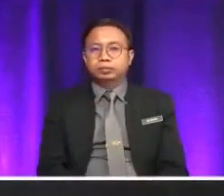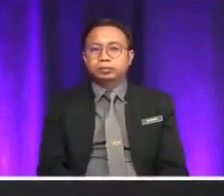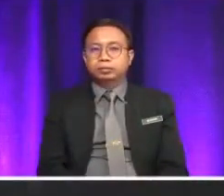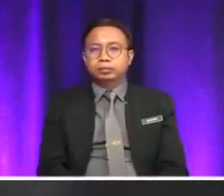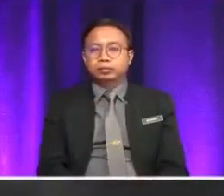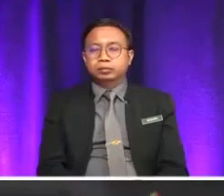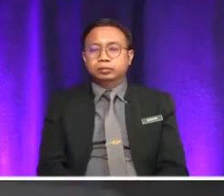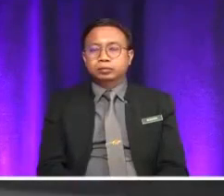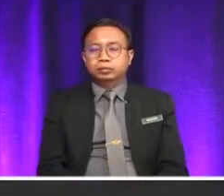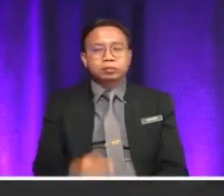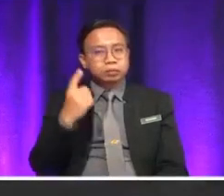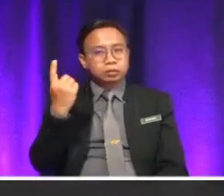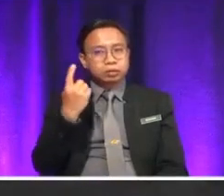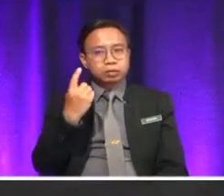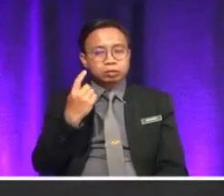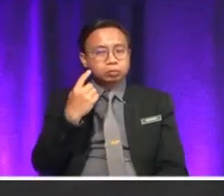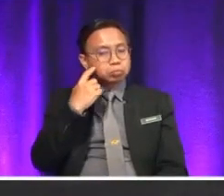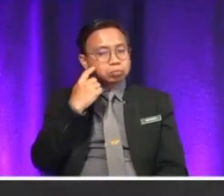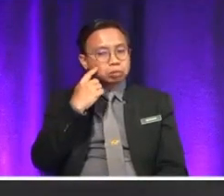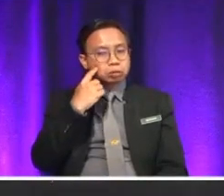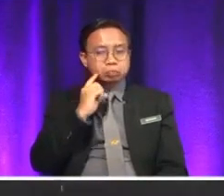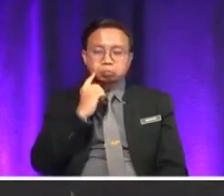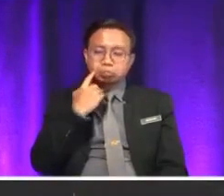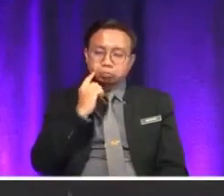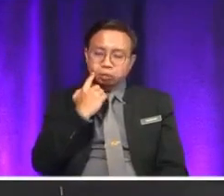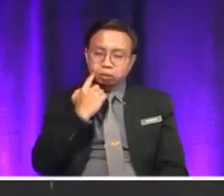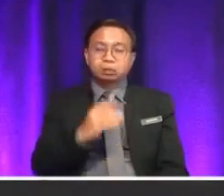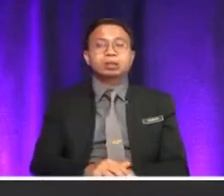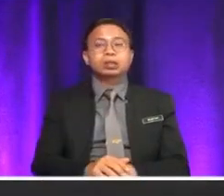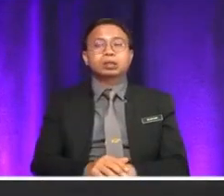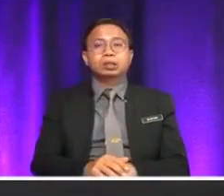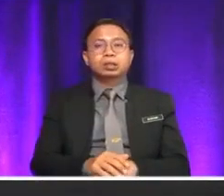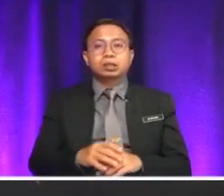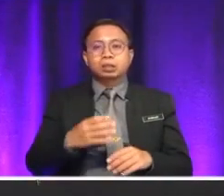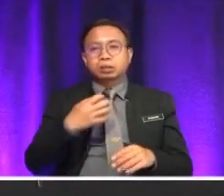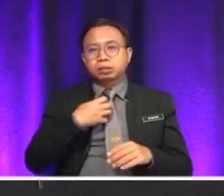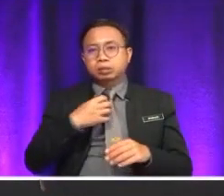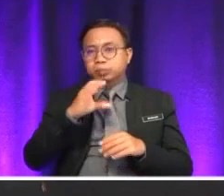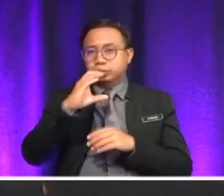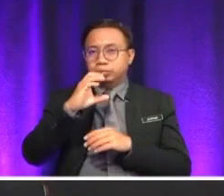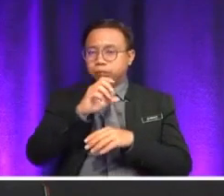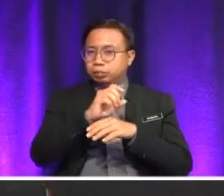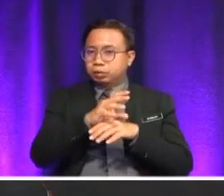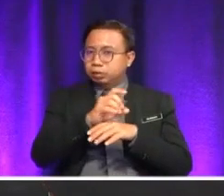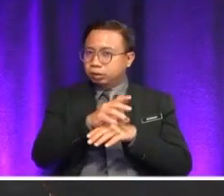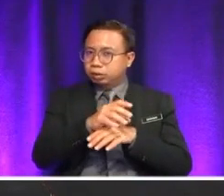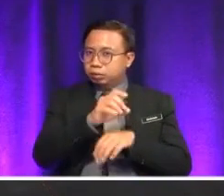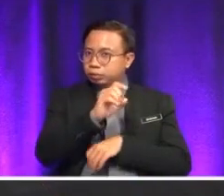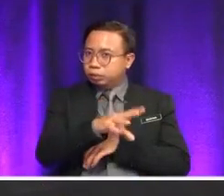Mudah merajuk, bermasam muka, dan iri hati antara adik-beradik. Okey, kita